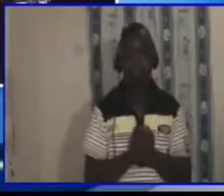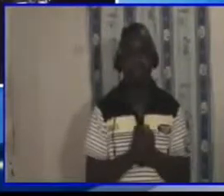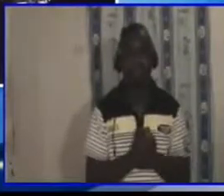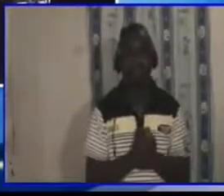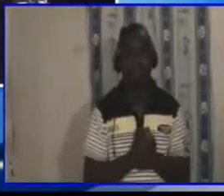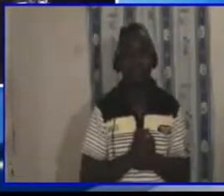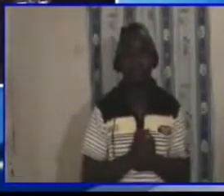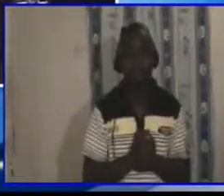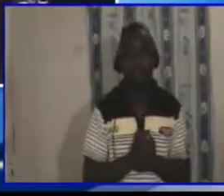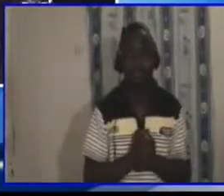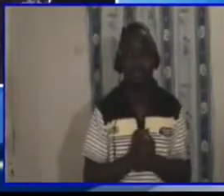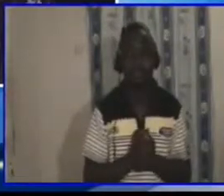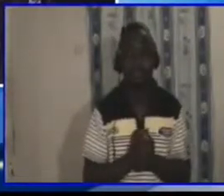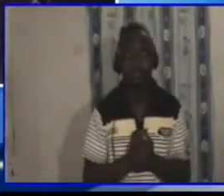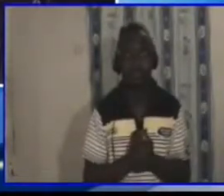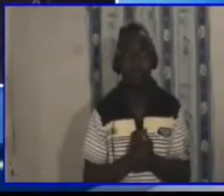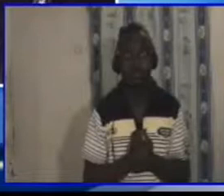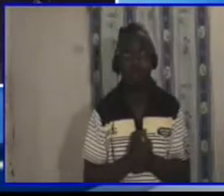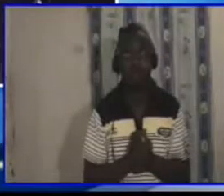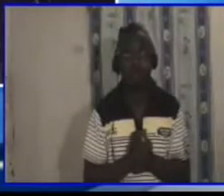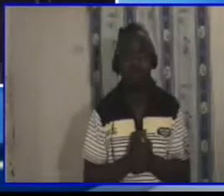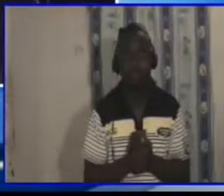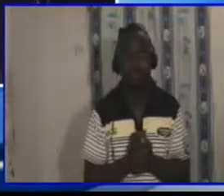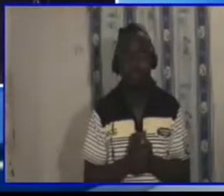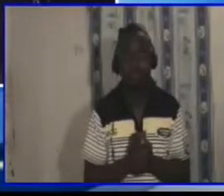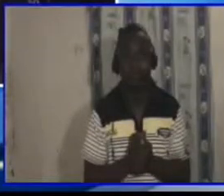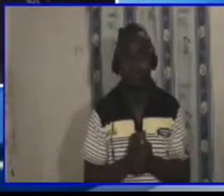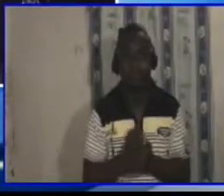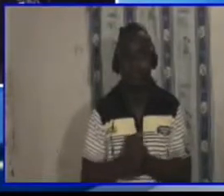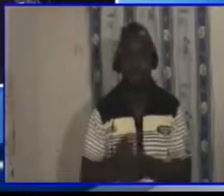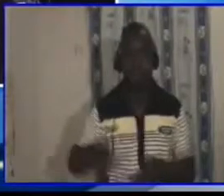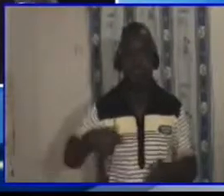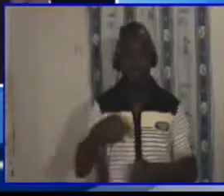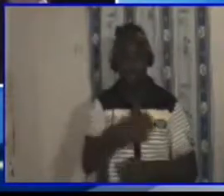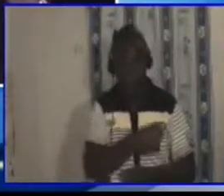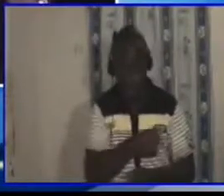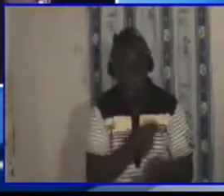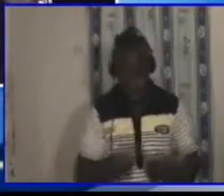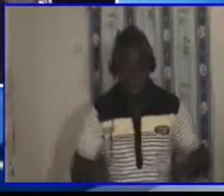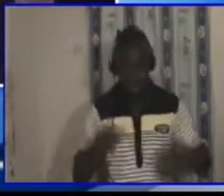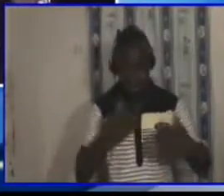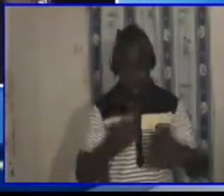noi dobbiamo mettere tutte le cose al posto giusto